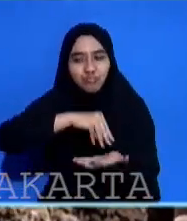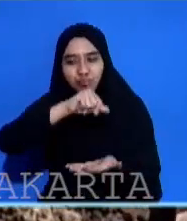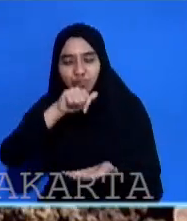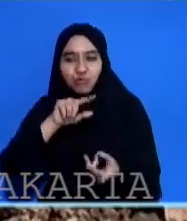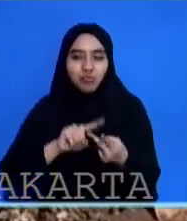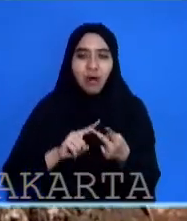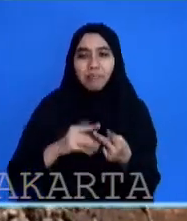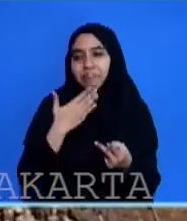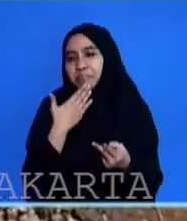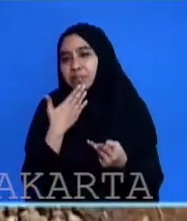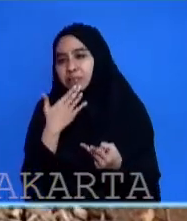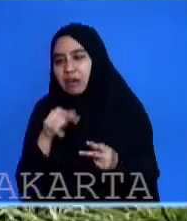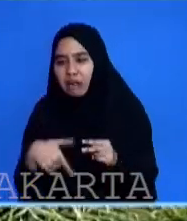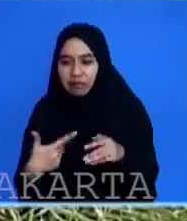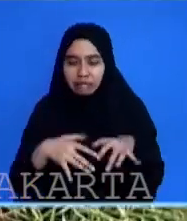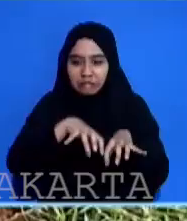kah